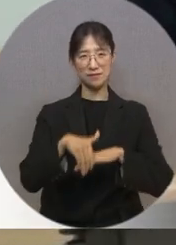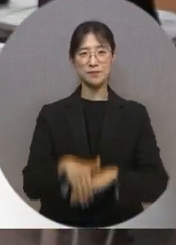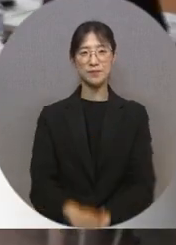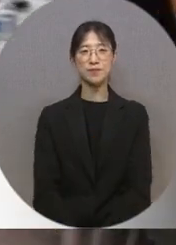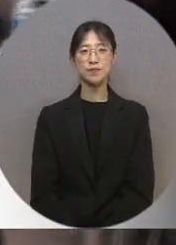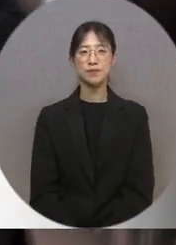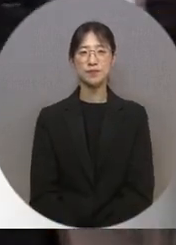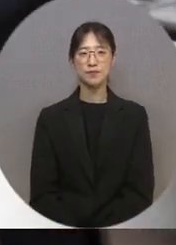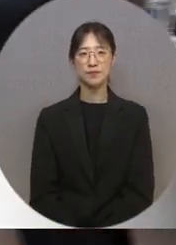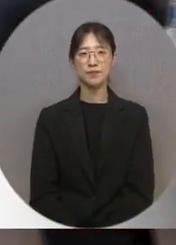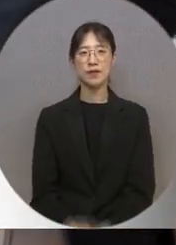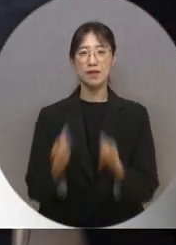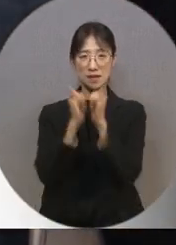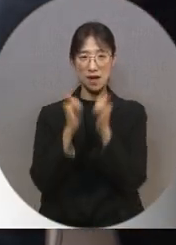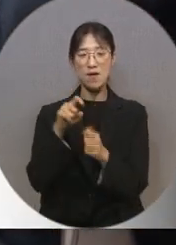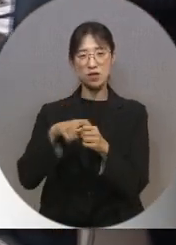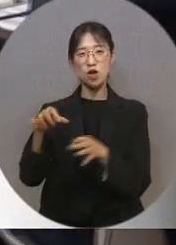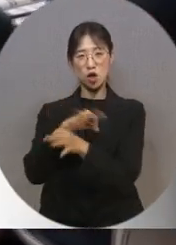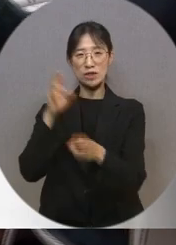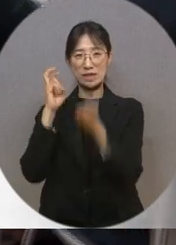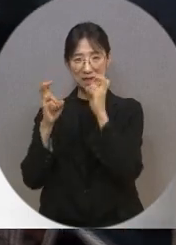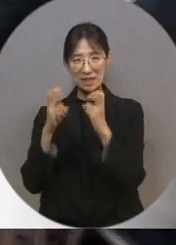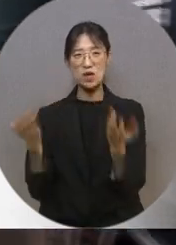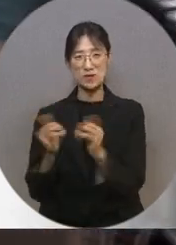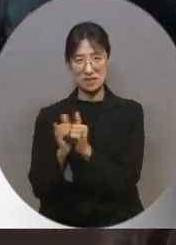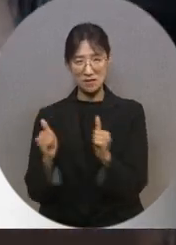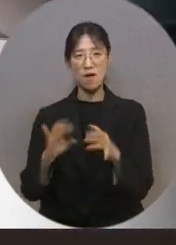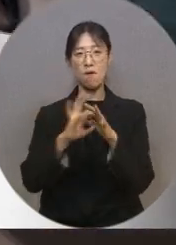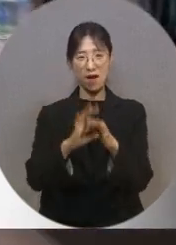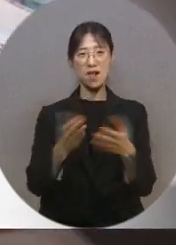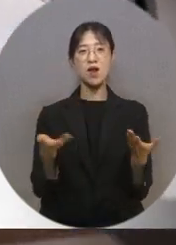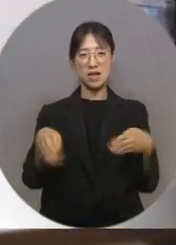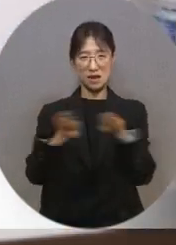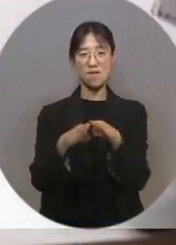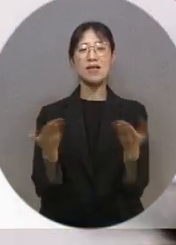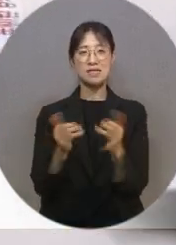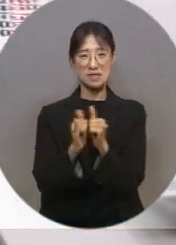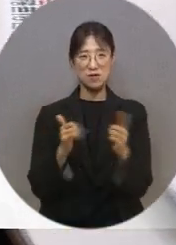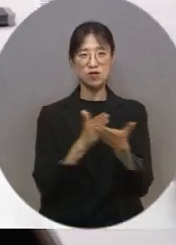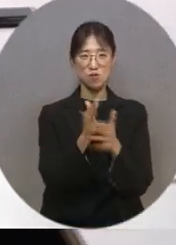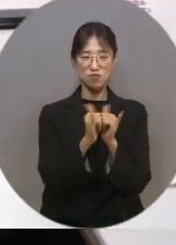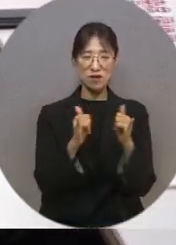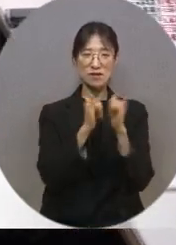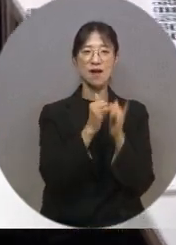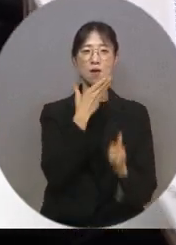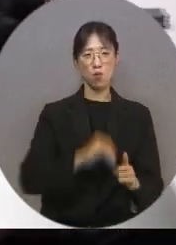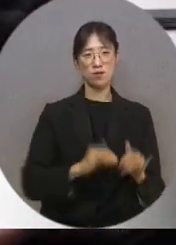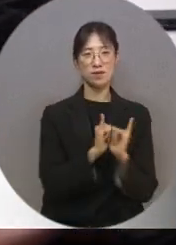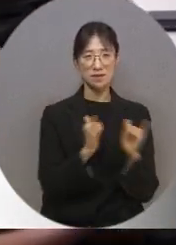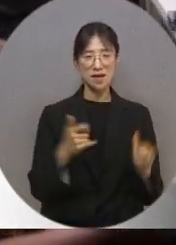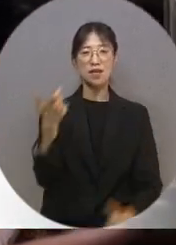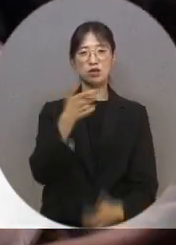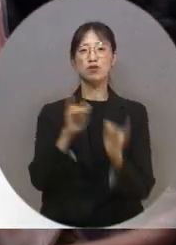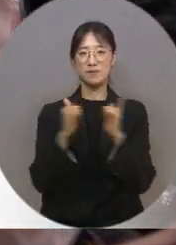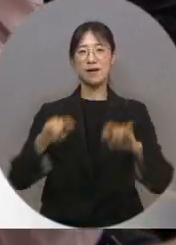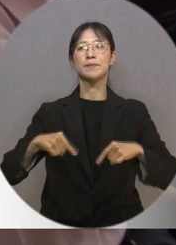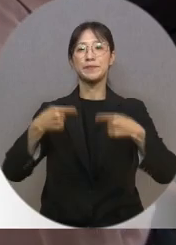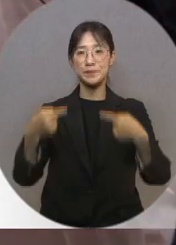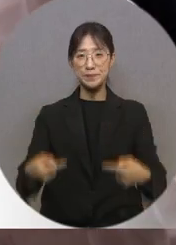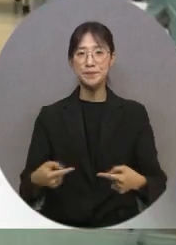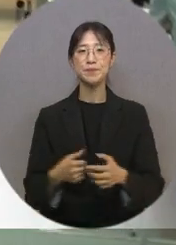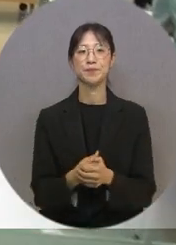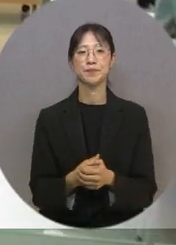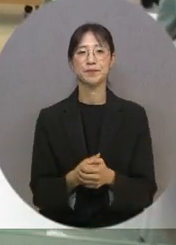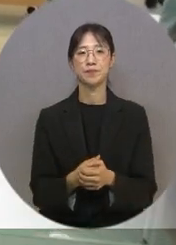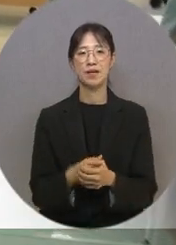기획되었습니다. 세미나는 사회적 경제기업 임직원, 관련 기관 직원, 전문가, 사회복지사 등 60여 명이 참석한